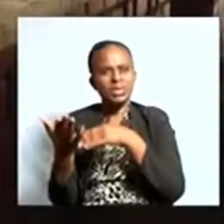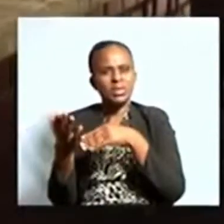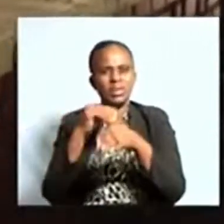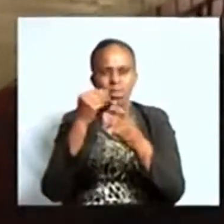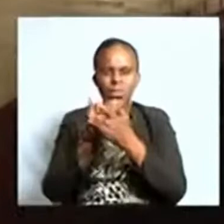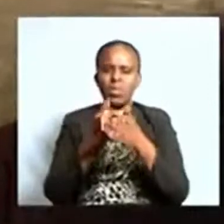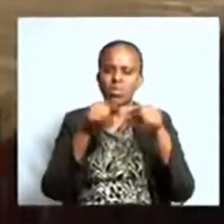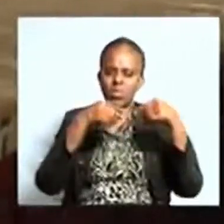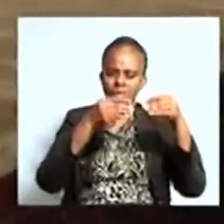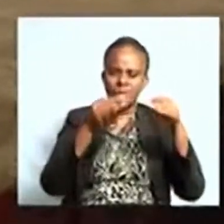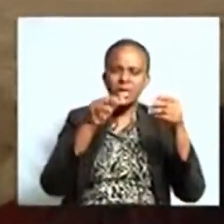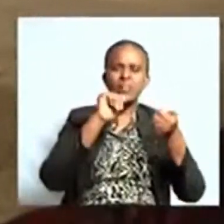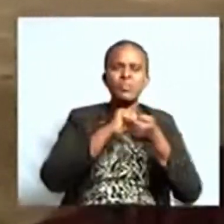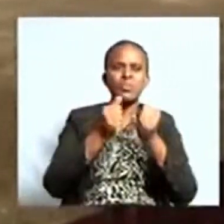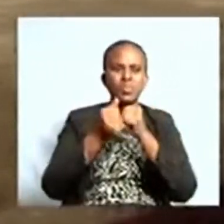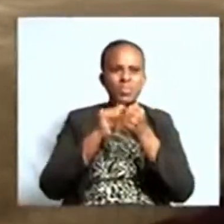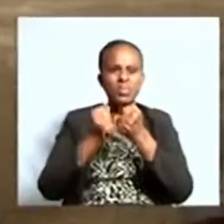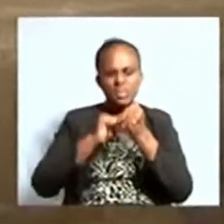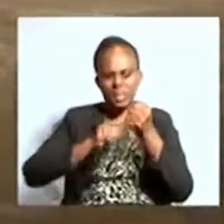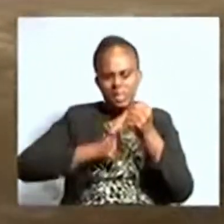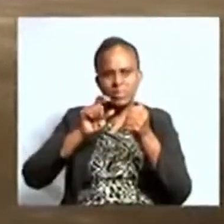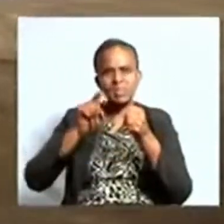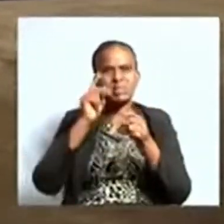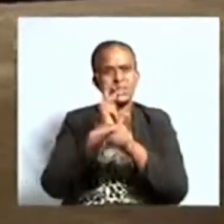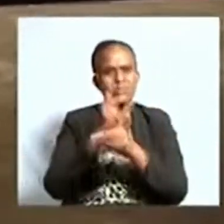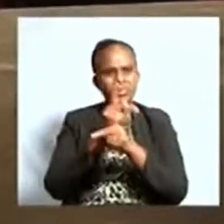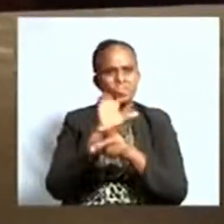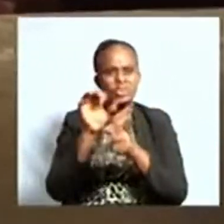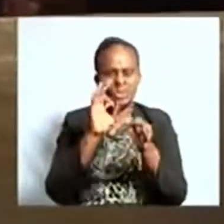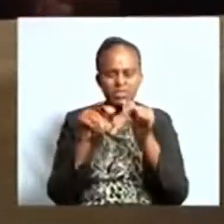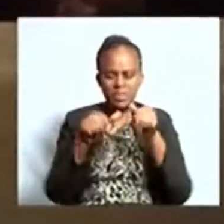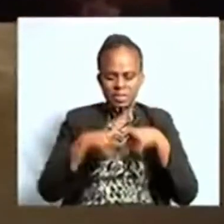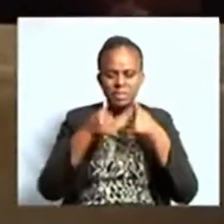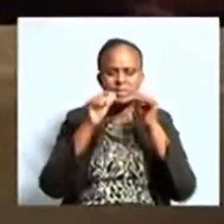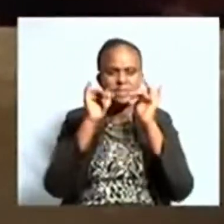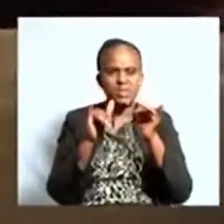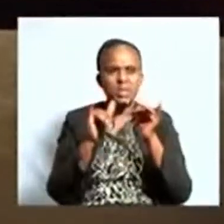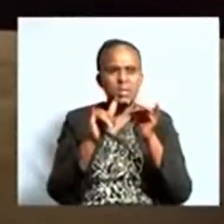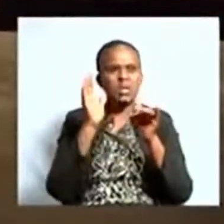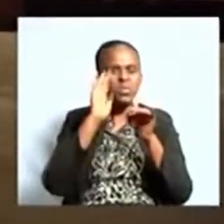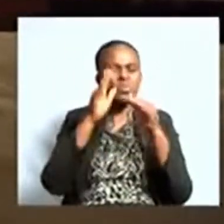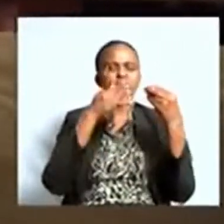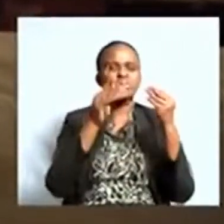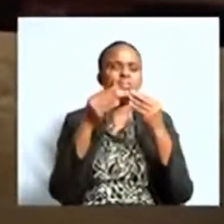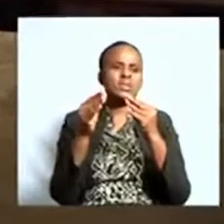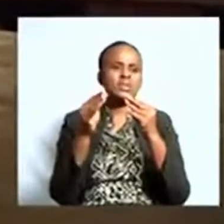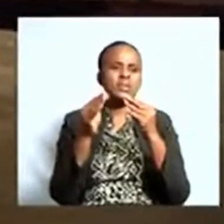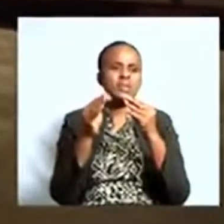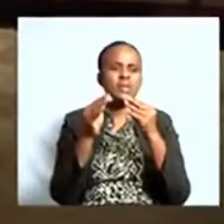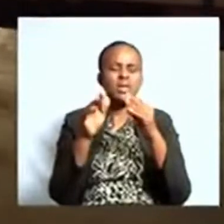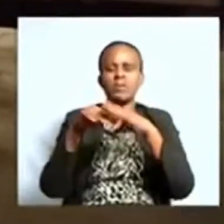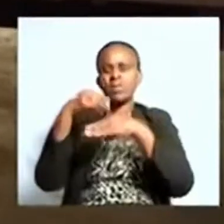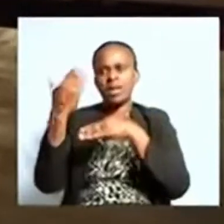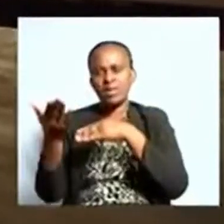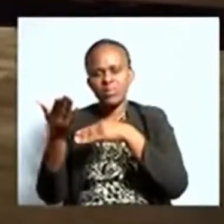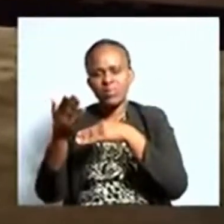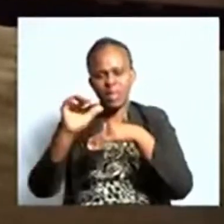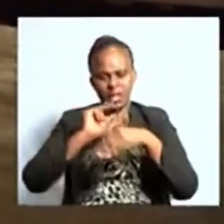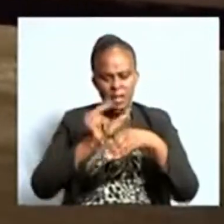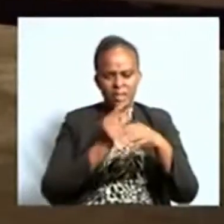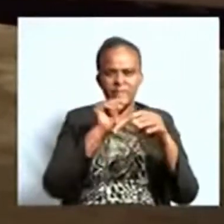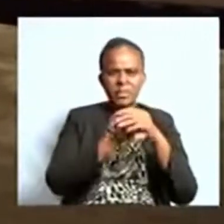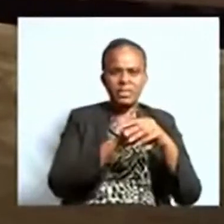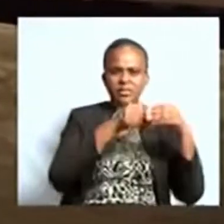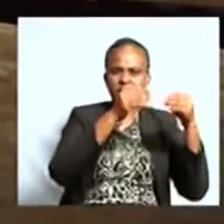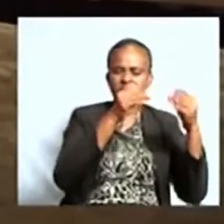kugulisa kuno ni mavuto tifuna usunga vana wonse tikankala muno market tizamba ugulisa ngati vari panja ise tiri muno ife